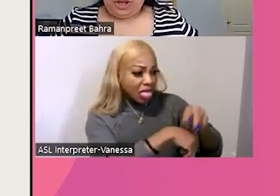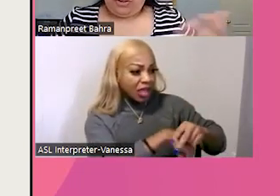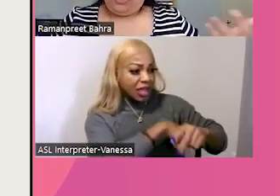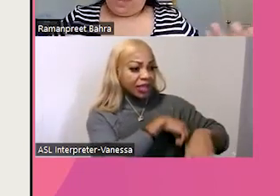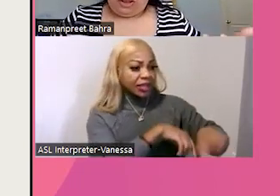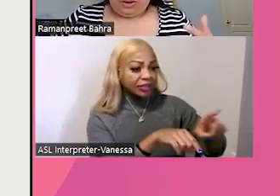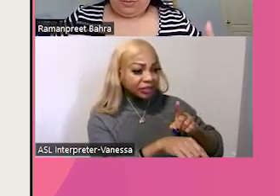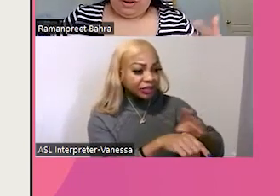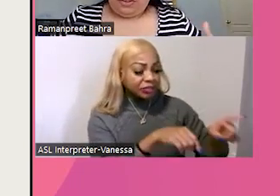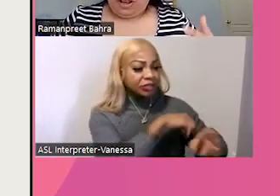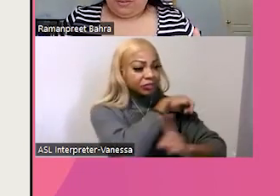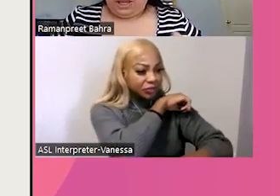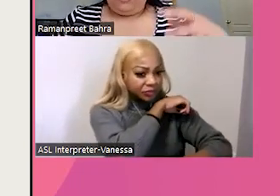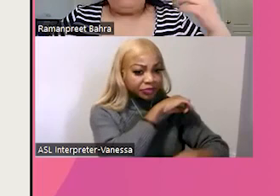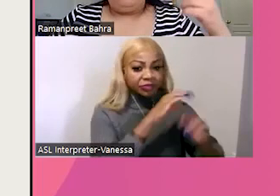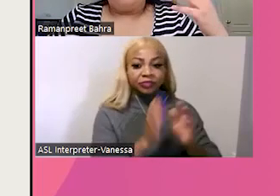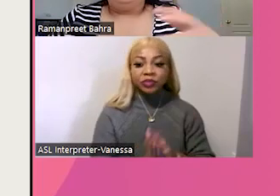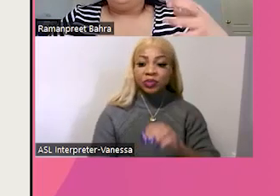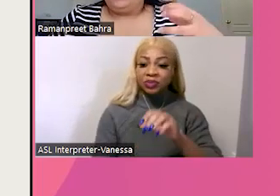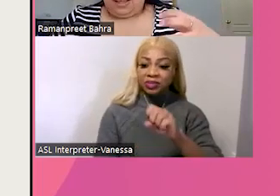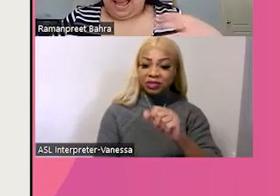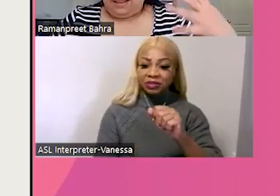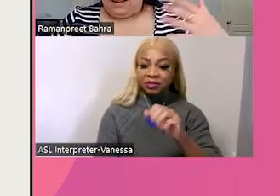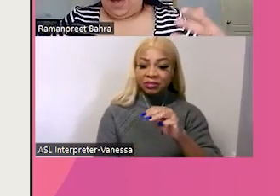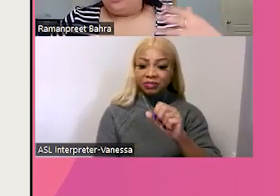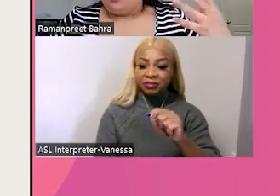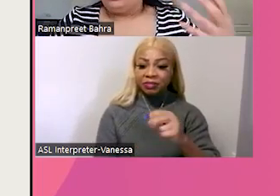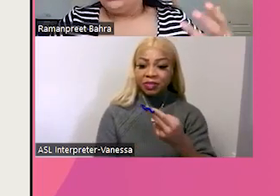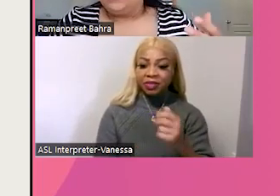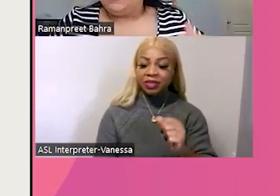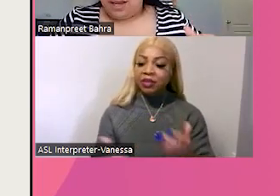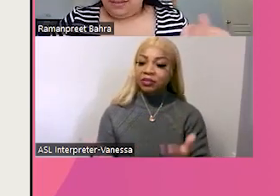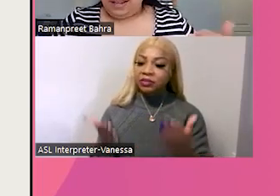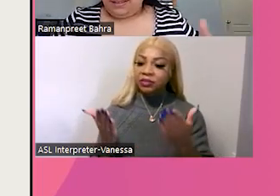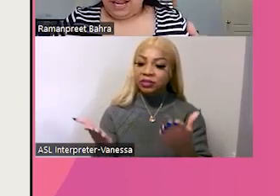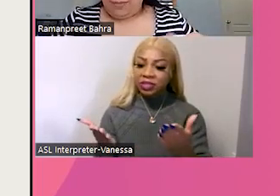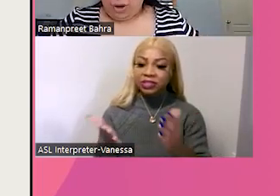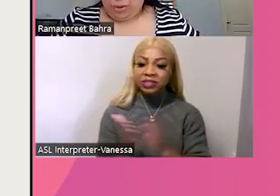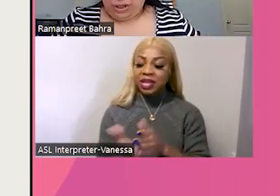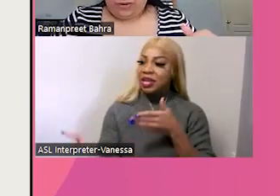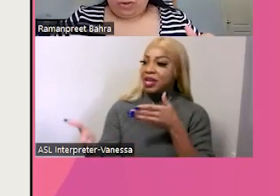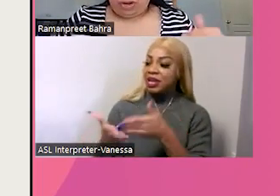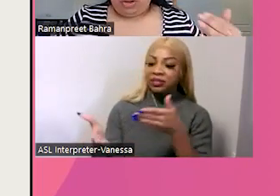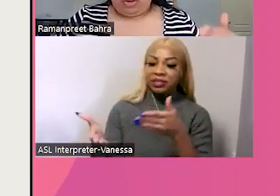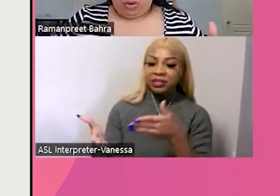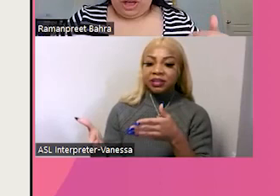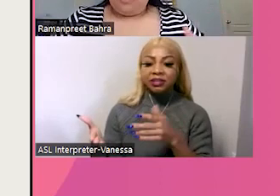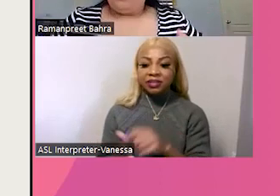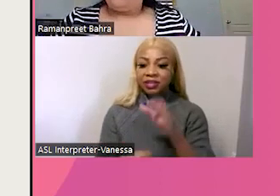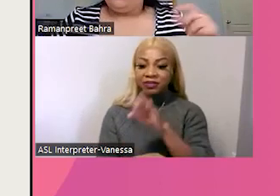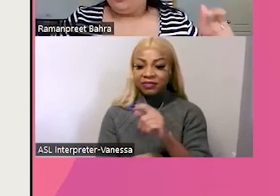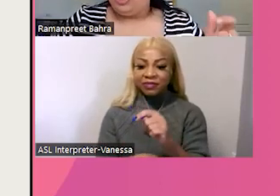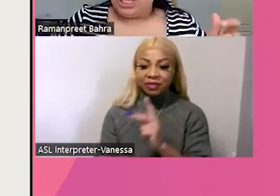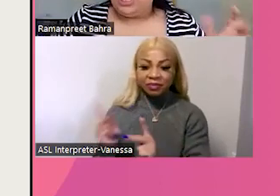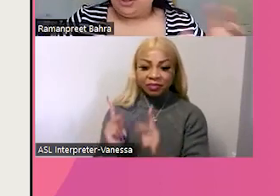de contrôle et de discipline, donc à laquelle elle est assujettie, et